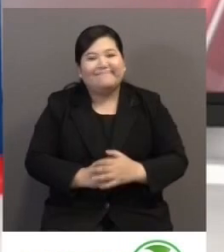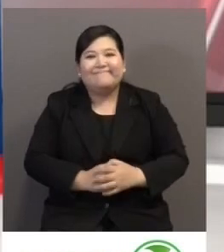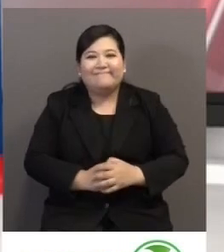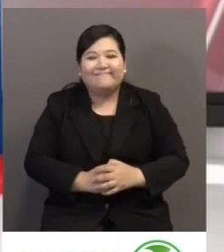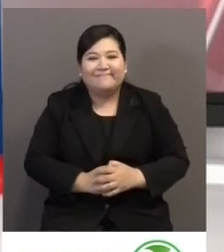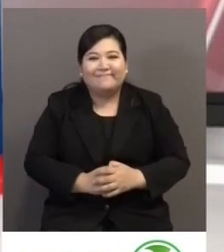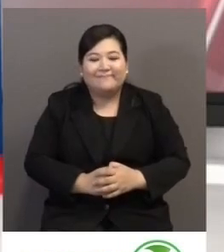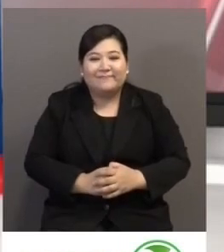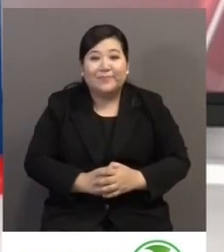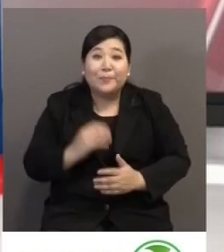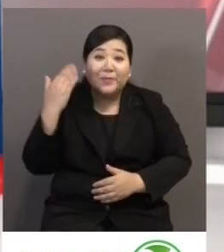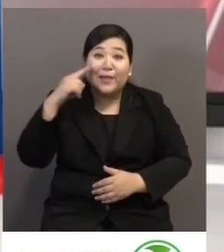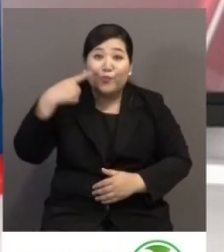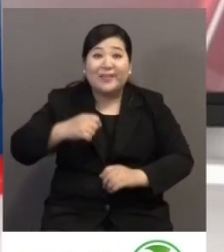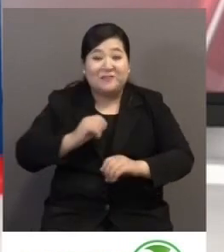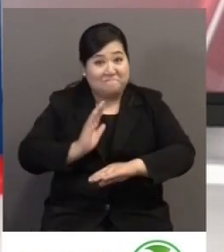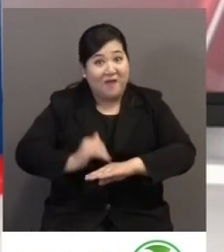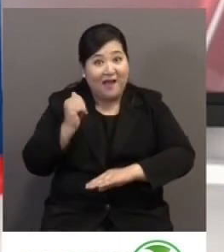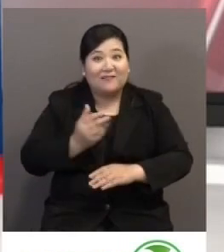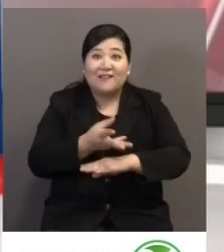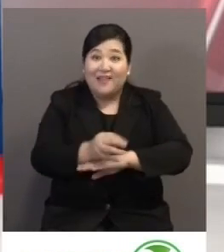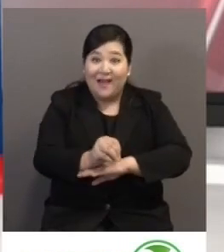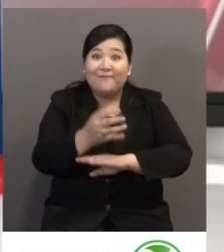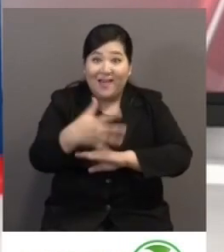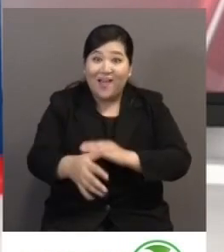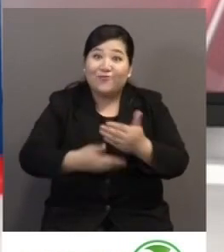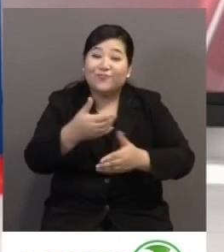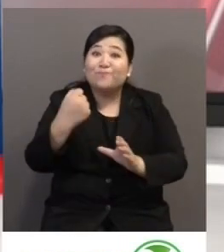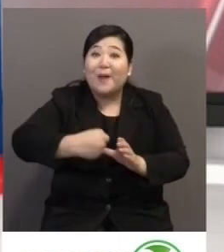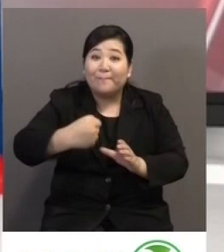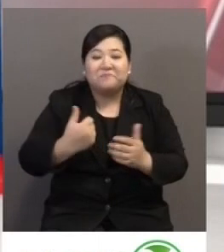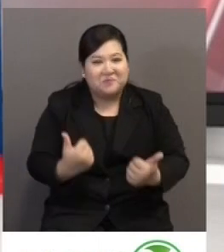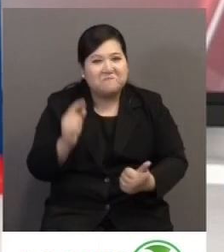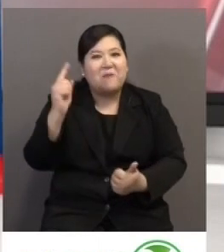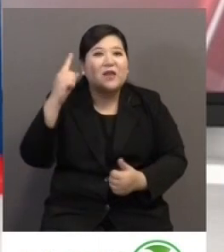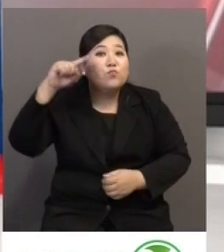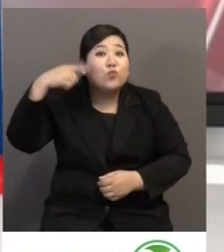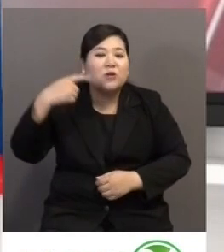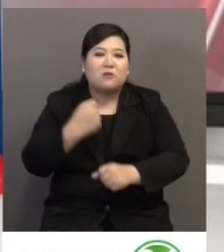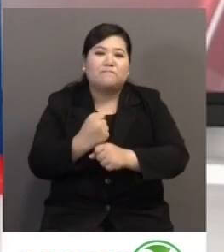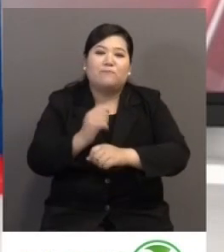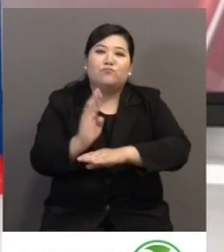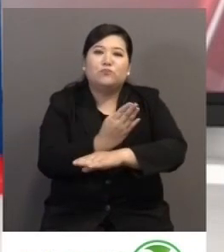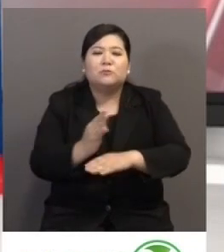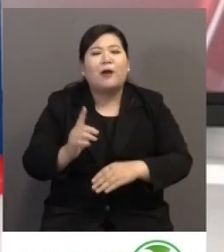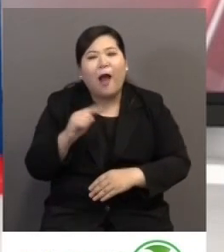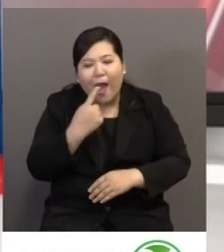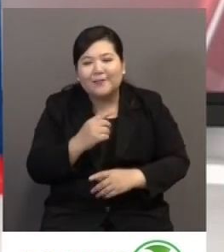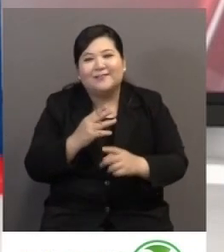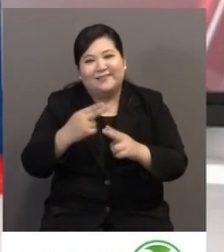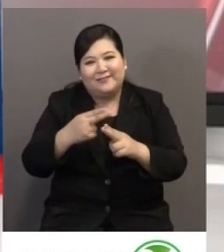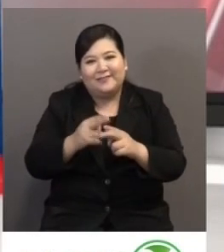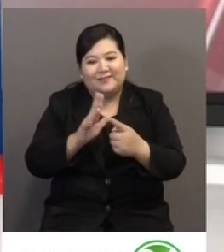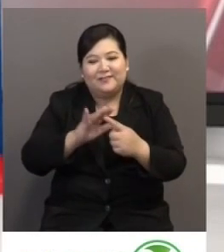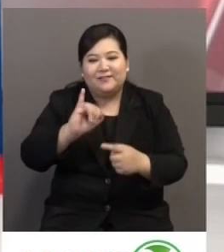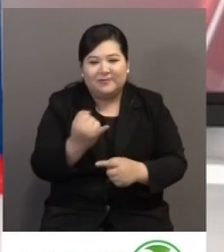ไปดูหญิงเก่งกันบ้างเมื่อกี้เห็นหญิงเก่งทางด้านมหาสารคามแล้วต้องไปดูอีกหญิงเก่งท่านหนึ่งนะคะเป็นนักธุรกิจชื่อเจนเล็งค่ะทุกคนน่าจะรู้จัก